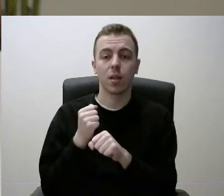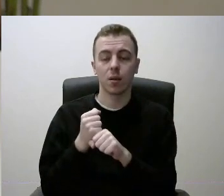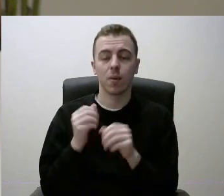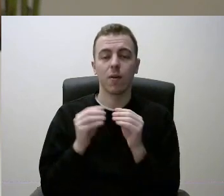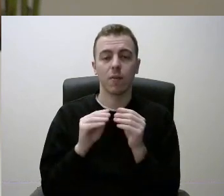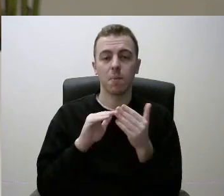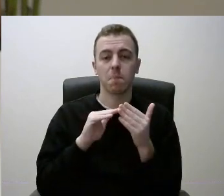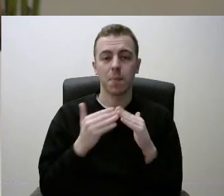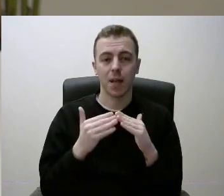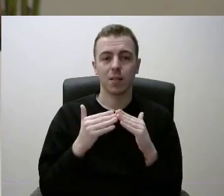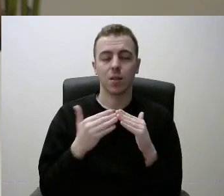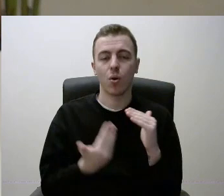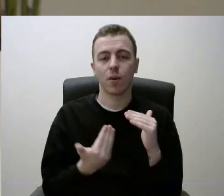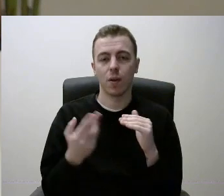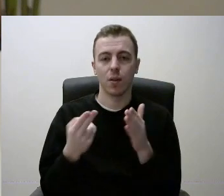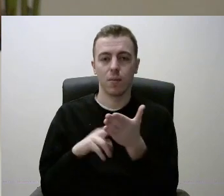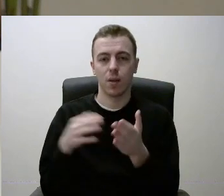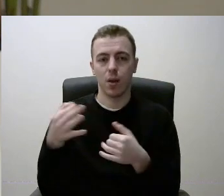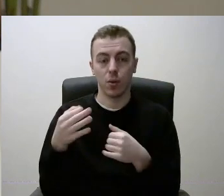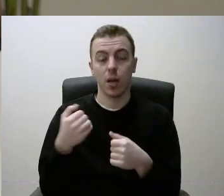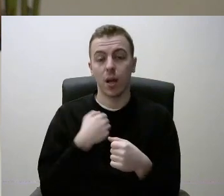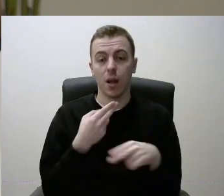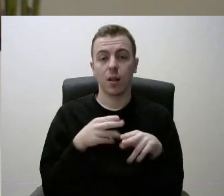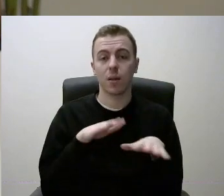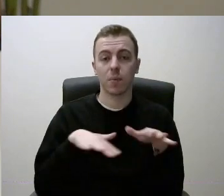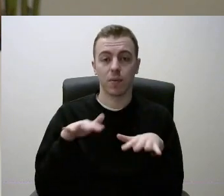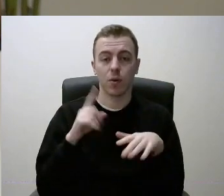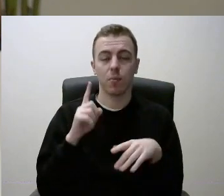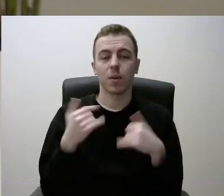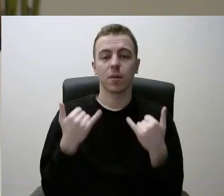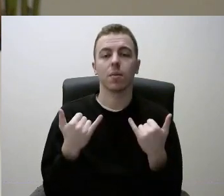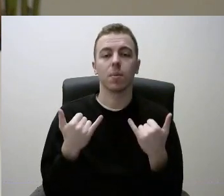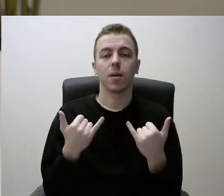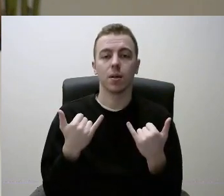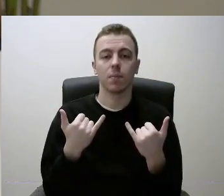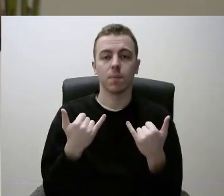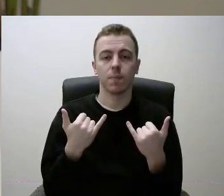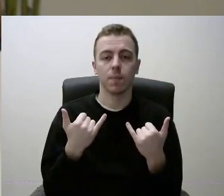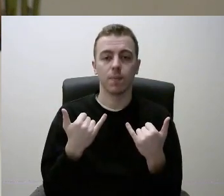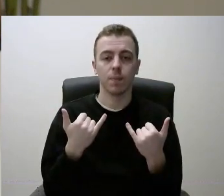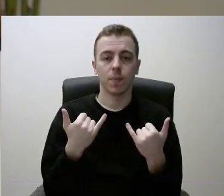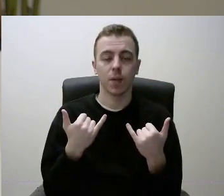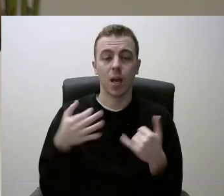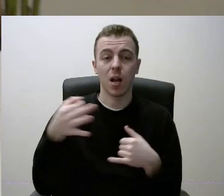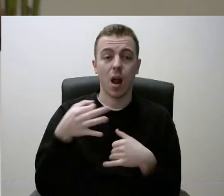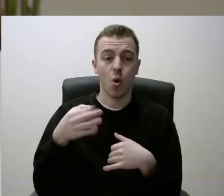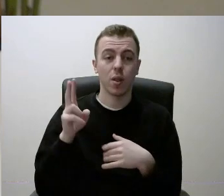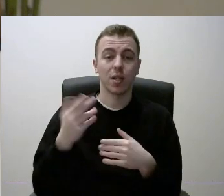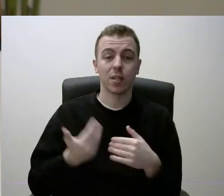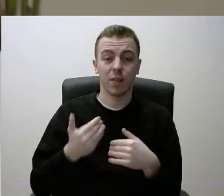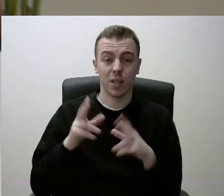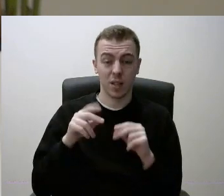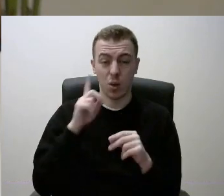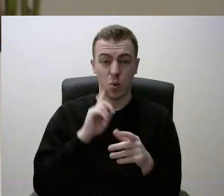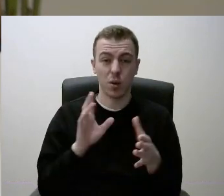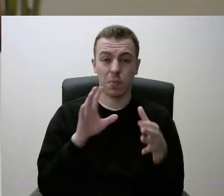Tai labai gaila, kad taip įvyko, bet šiai dienai ar rajone gyvenantys žmonės tikrai norėtų prisijungti,